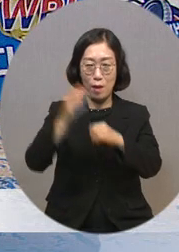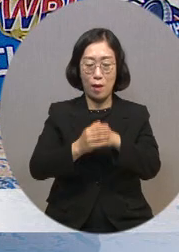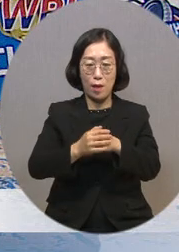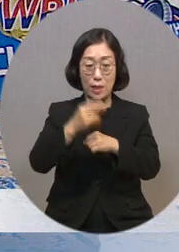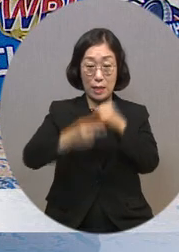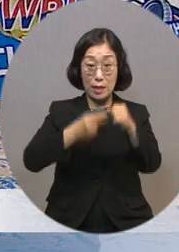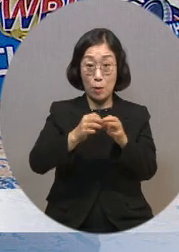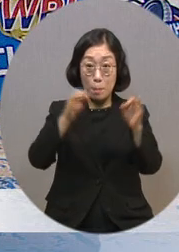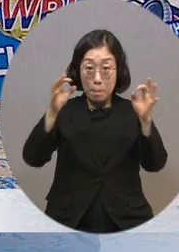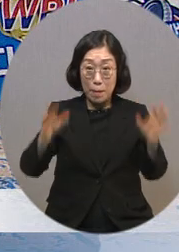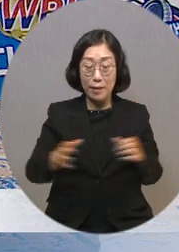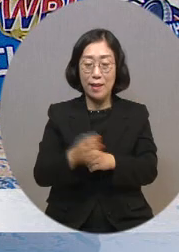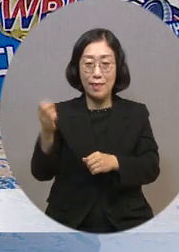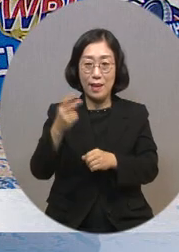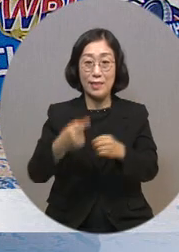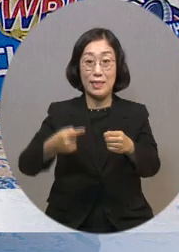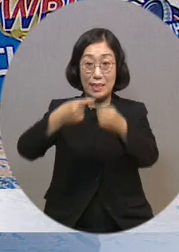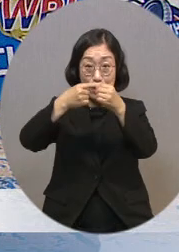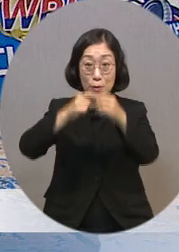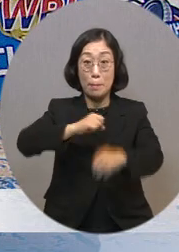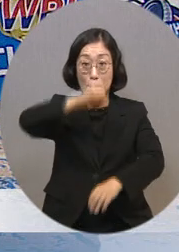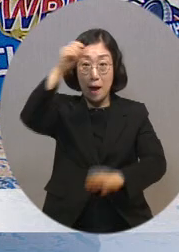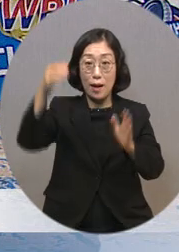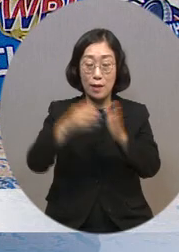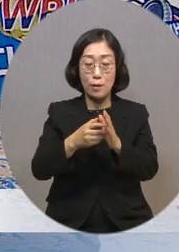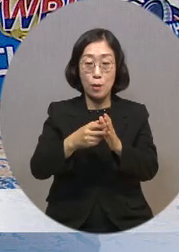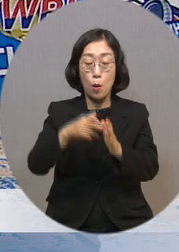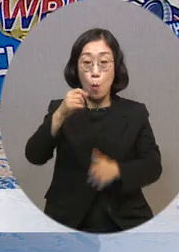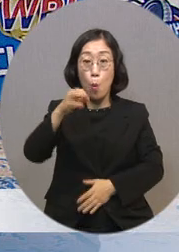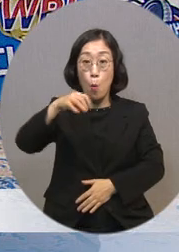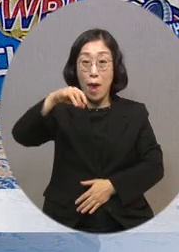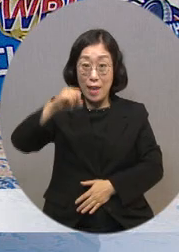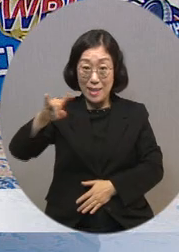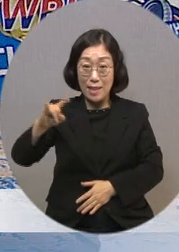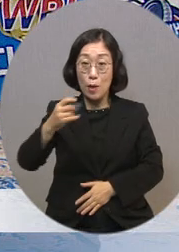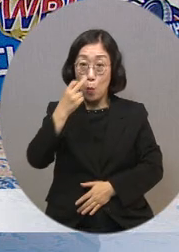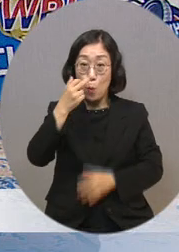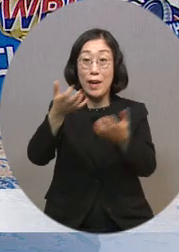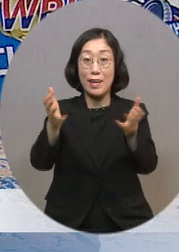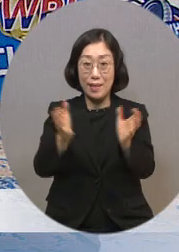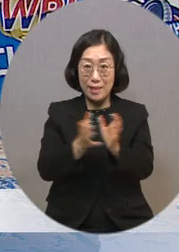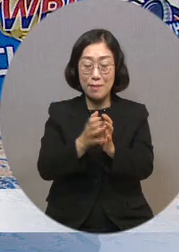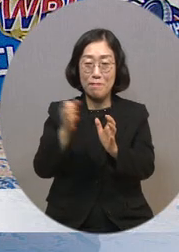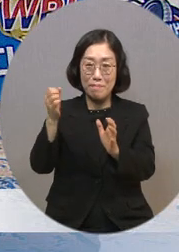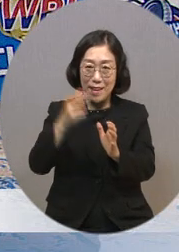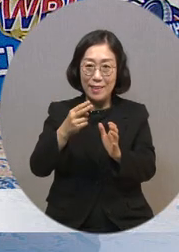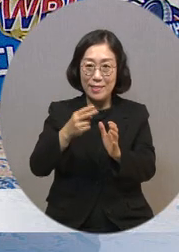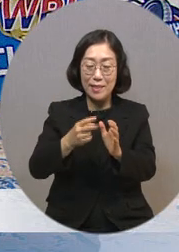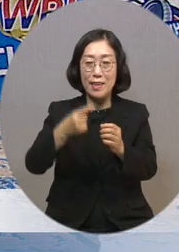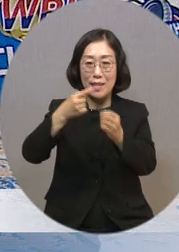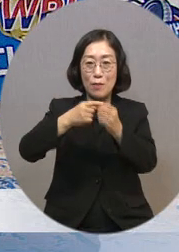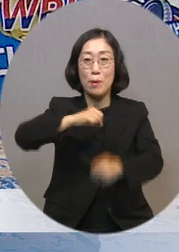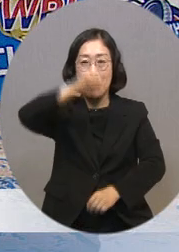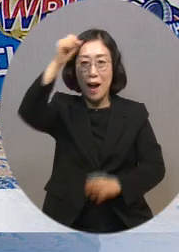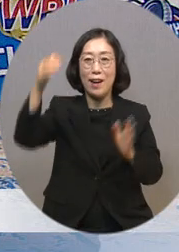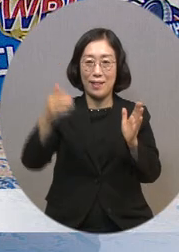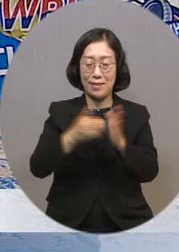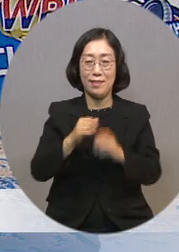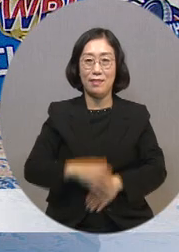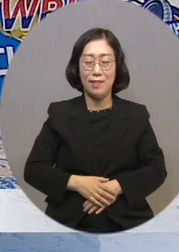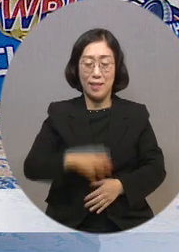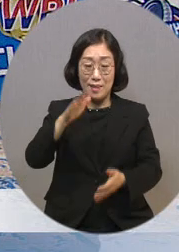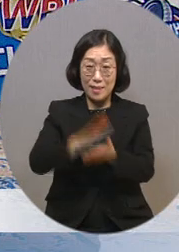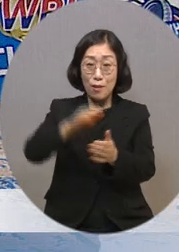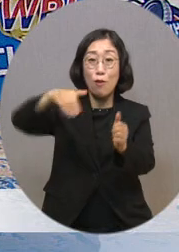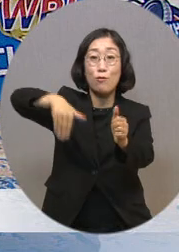만에 우승을 탈환한 코에이 블루윌스가 이번 챔피언의 주인공이 되었습니다. 찬바람을 뚫고 뜨거운 열기로